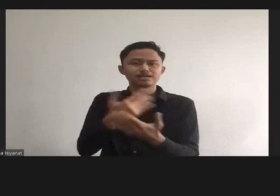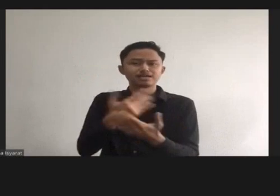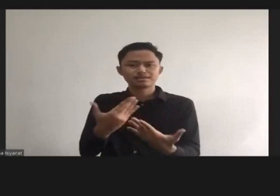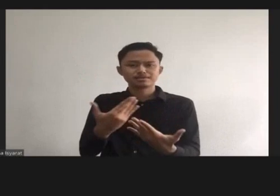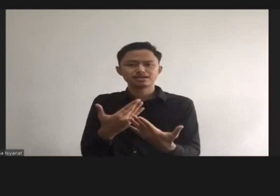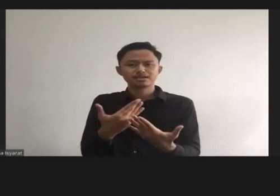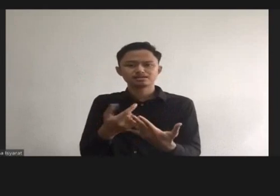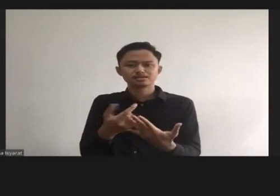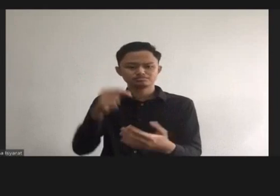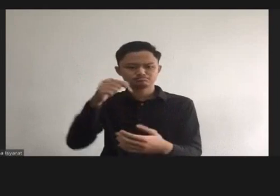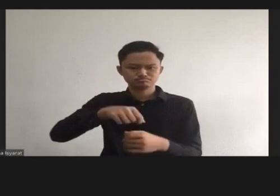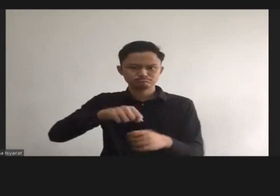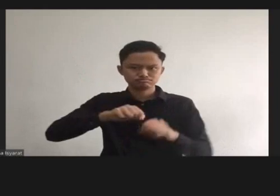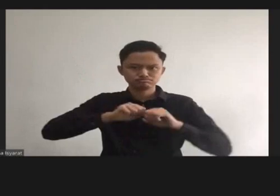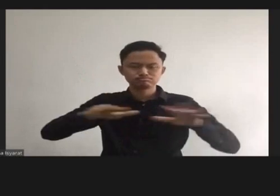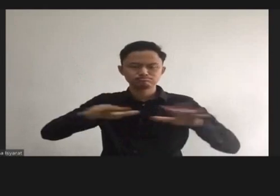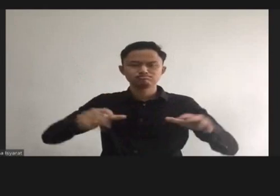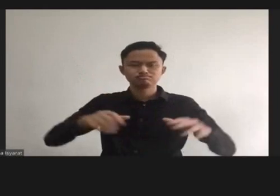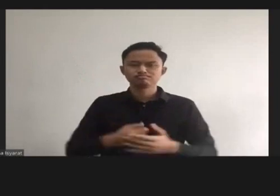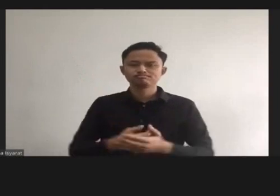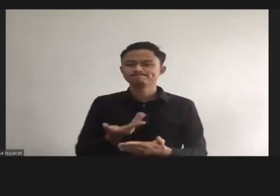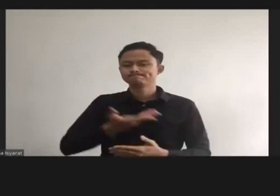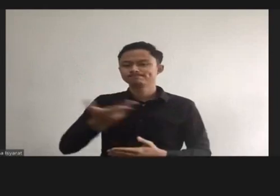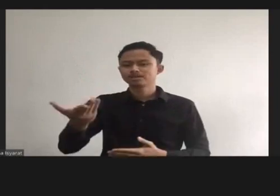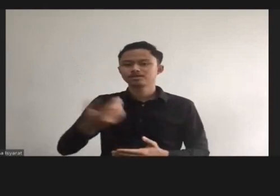ini. Silakan Pak Hamid.